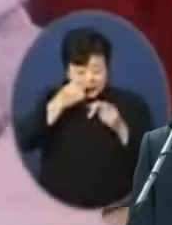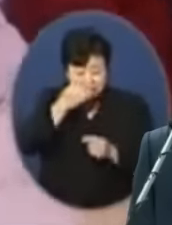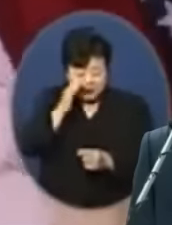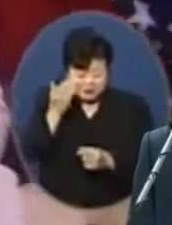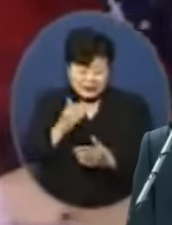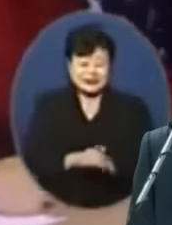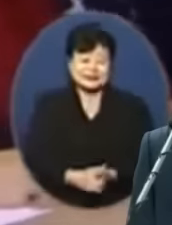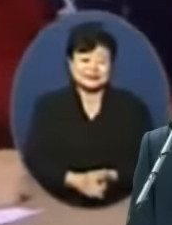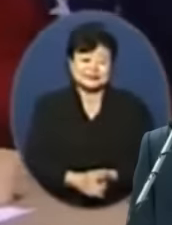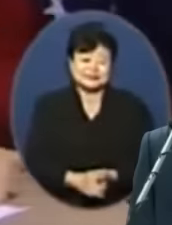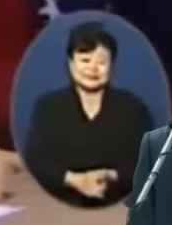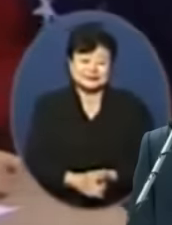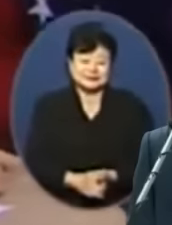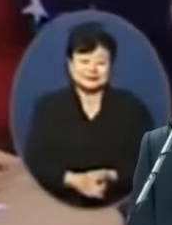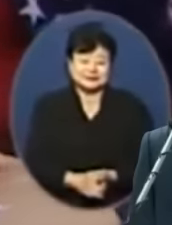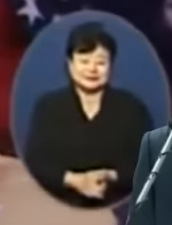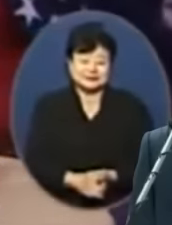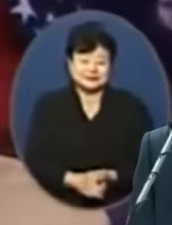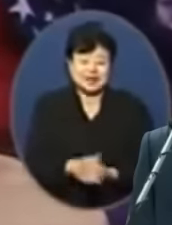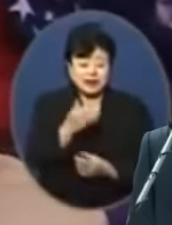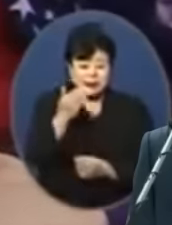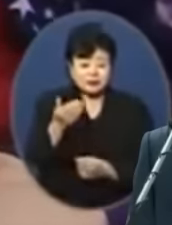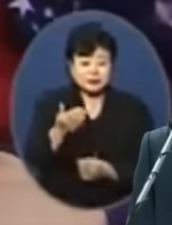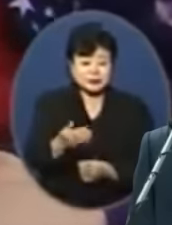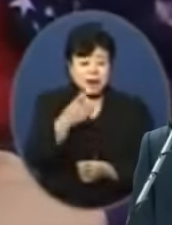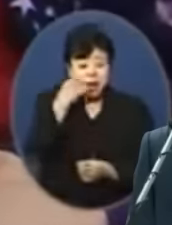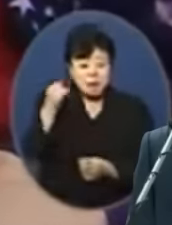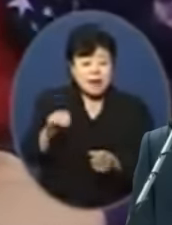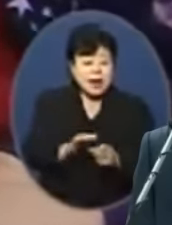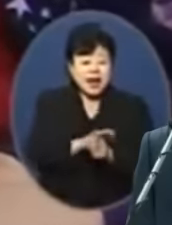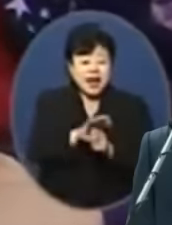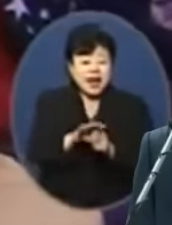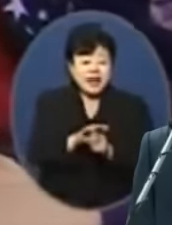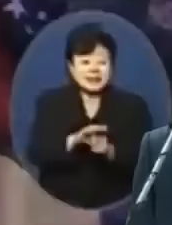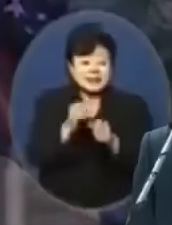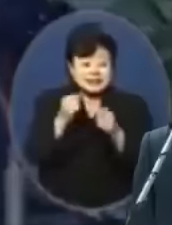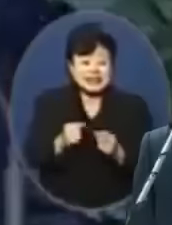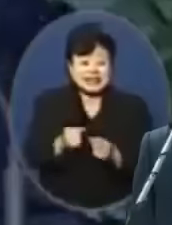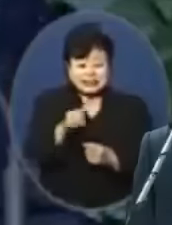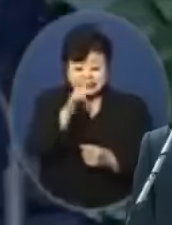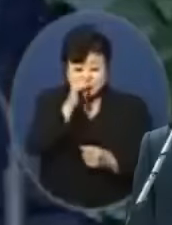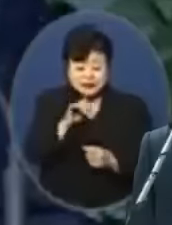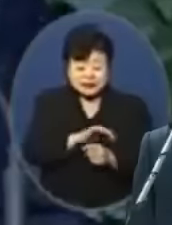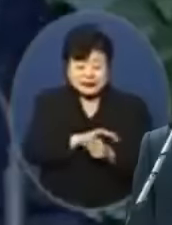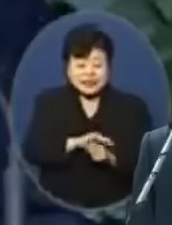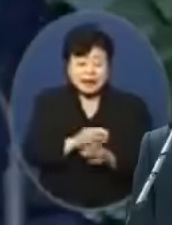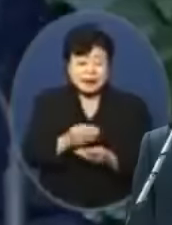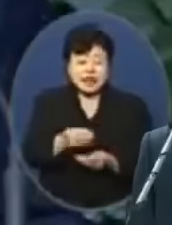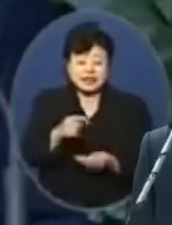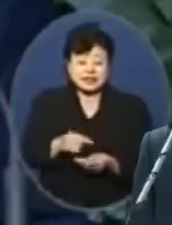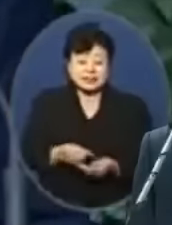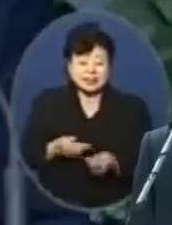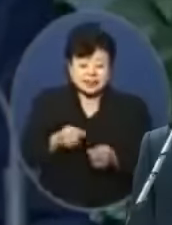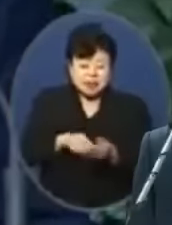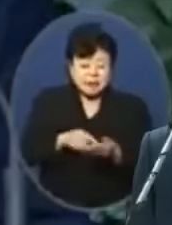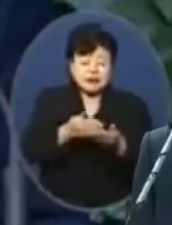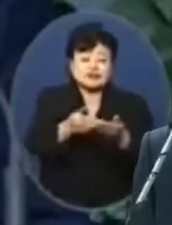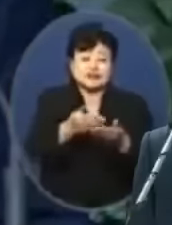느껴지고 깨달아지는 것입니다. 여러분께서 어머님 살아계신 분이 계시면 사랑을 흠뻑